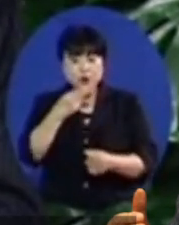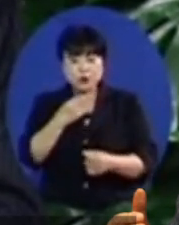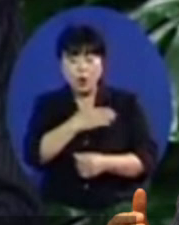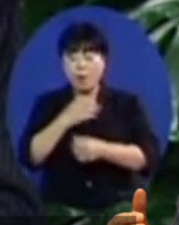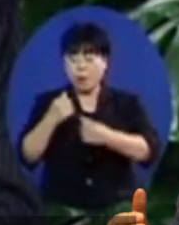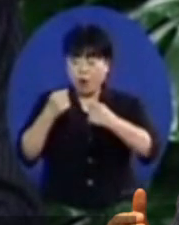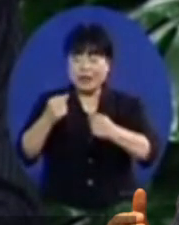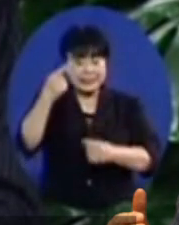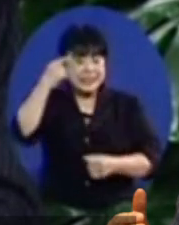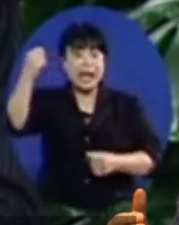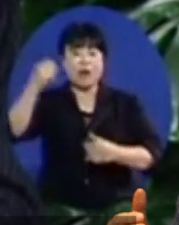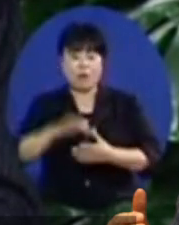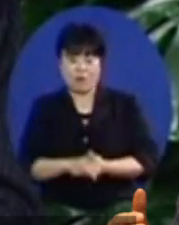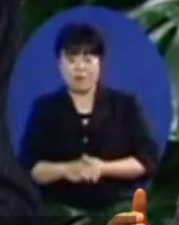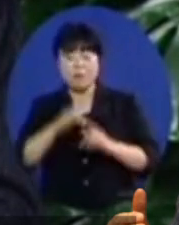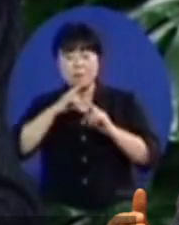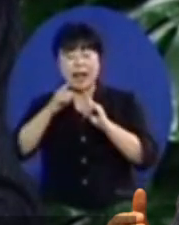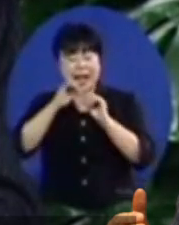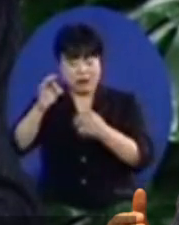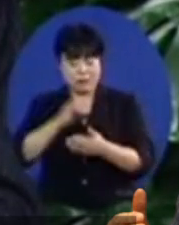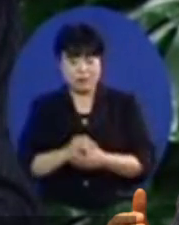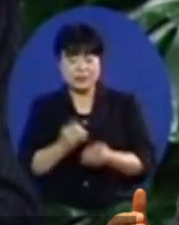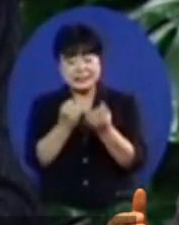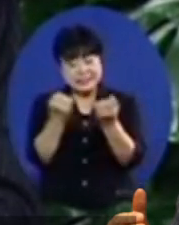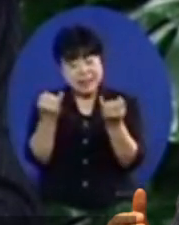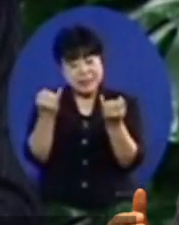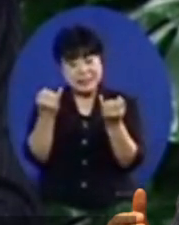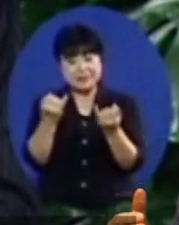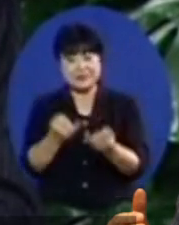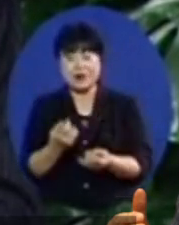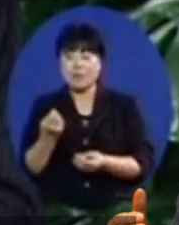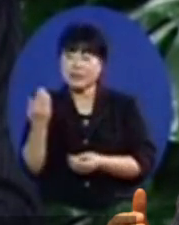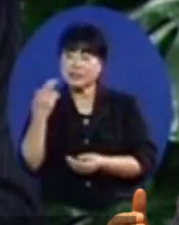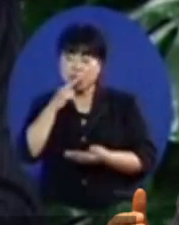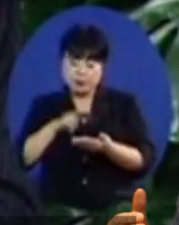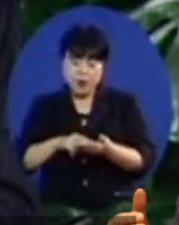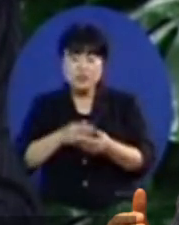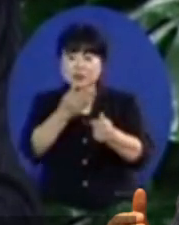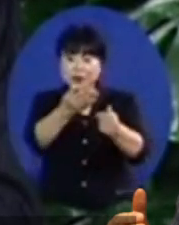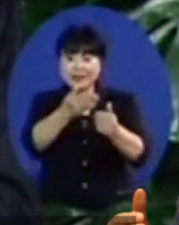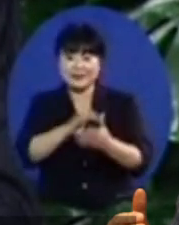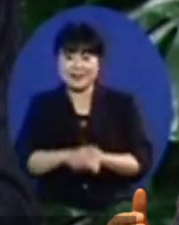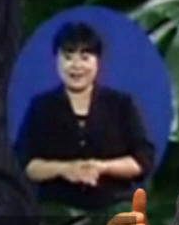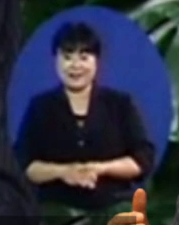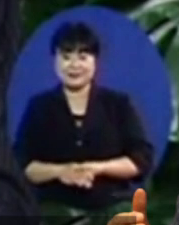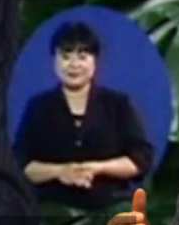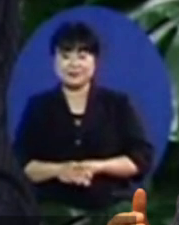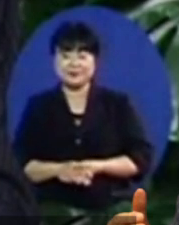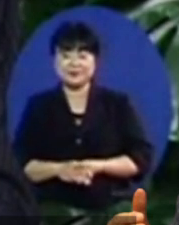말하세요. 나는 우리 교회 자매님 한 분 내게 며칠 전에 편지 보냈는데